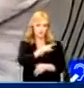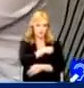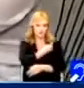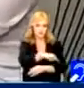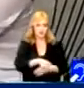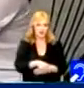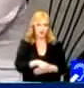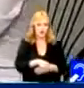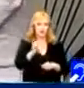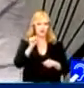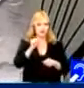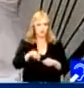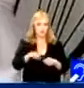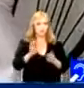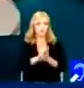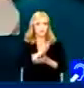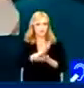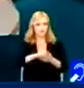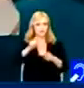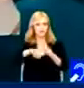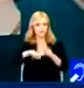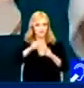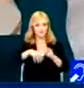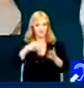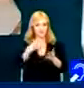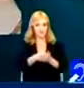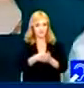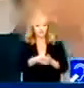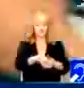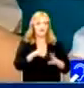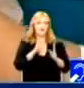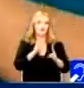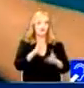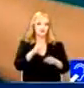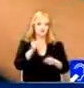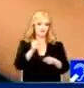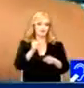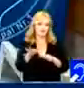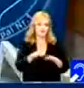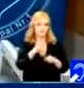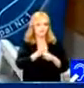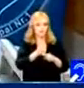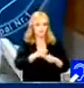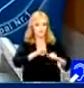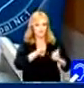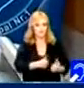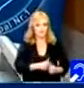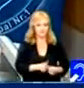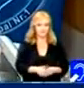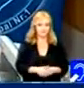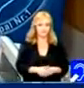putut testa gratuit starea de sănătate a inimii cu ajutorul unui cardiomonitor modern, dar și nivelul glicemiei în sânge. Acesta este